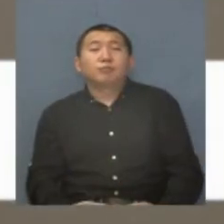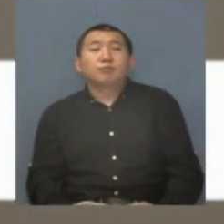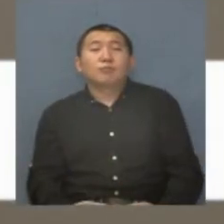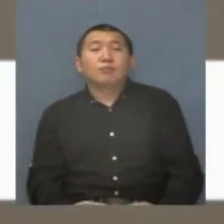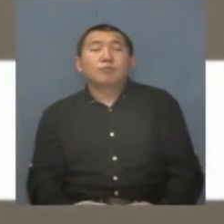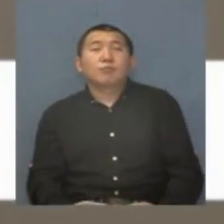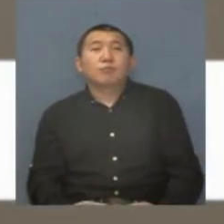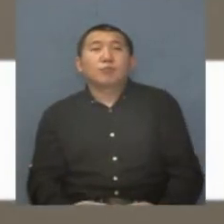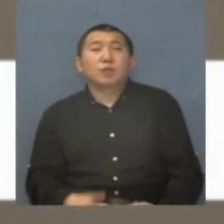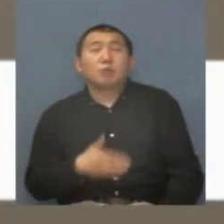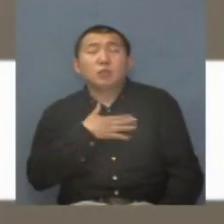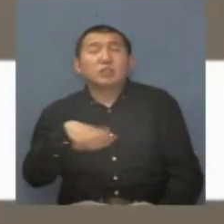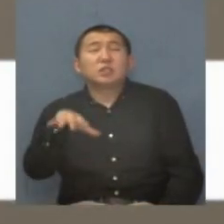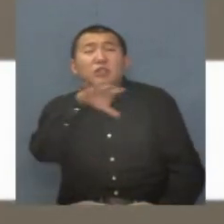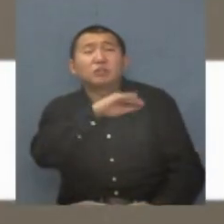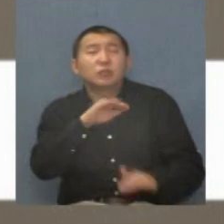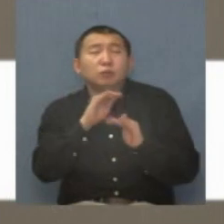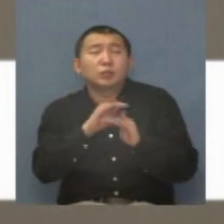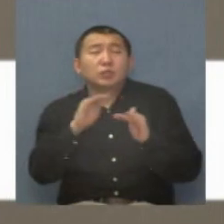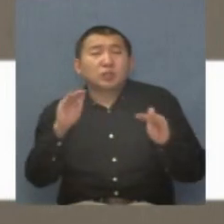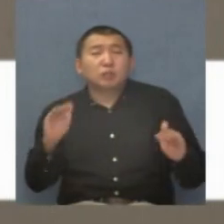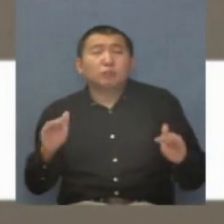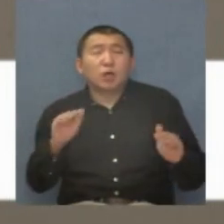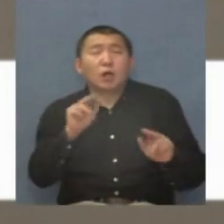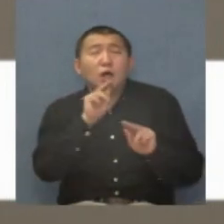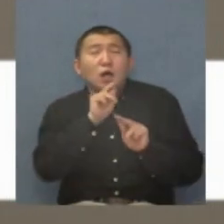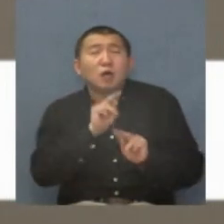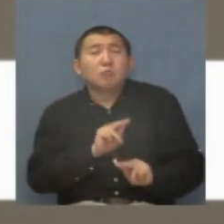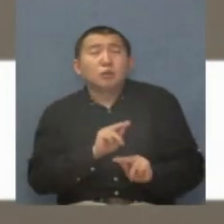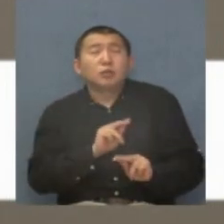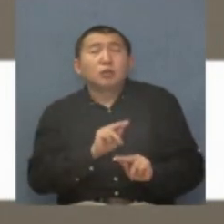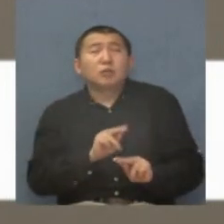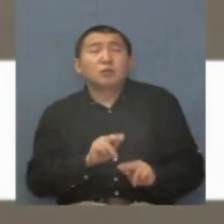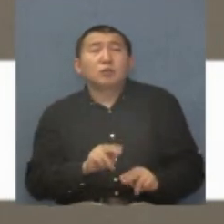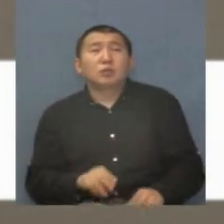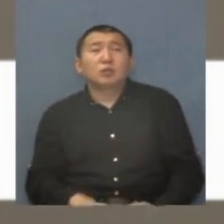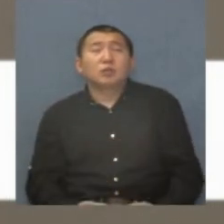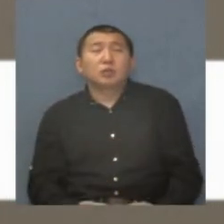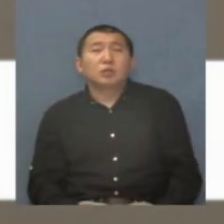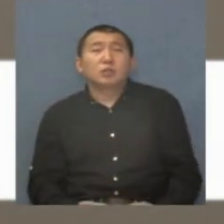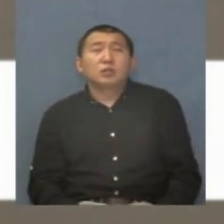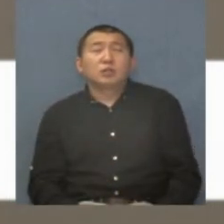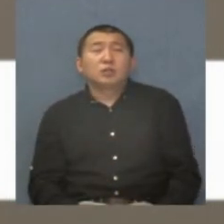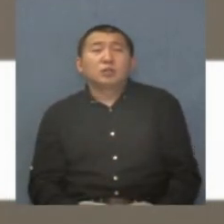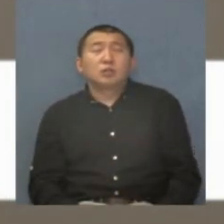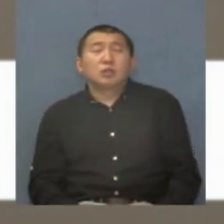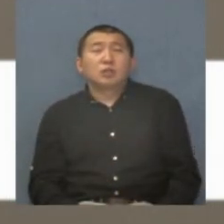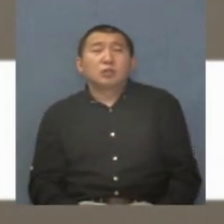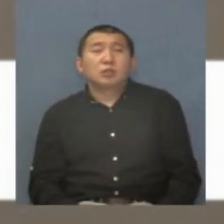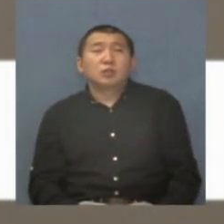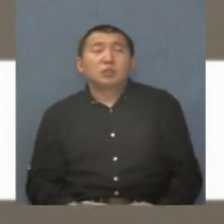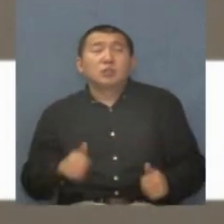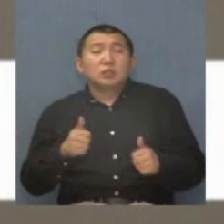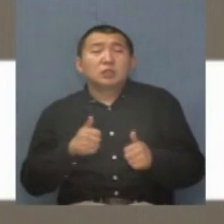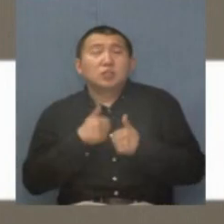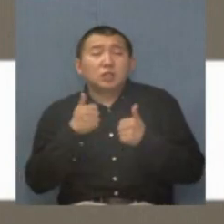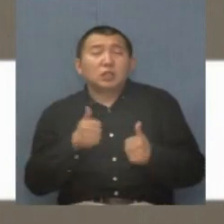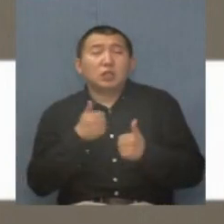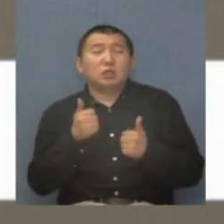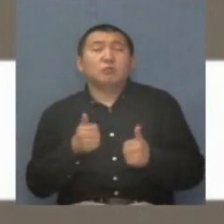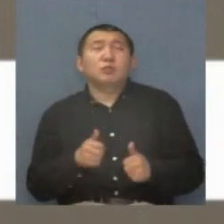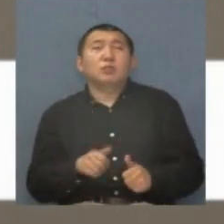істейміз. Бізде көбінесе спортқа бейімдеуге тырысамыз балаларды. Сондай